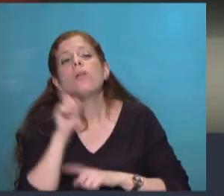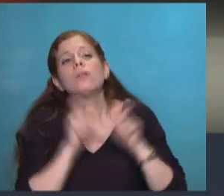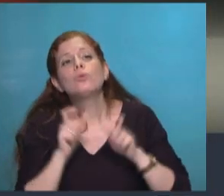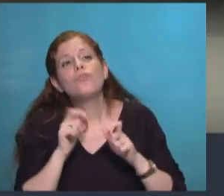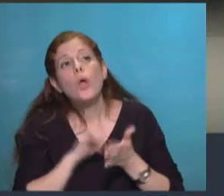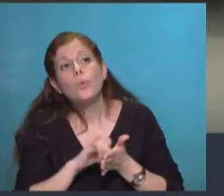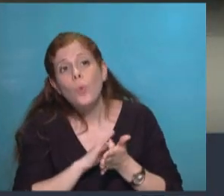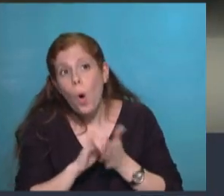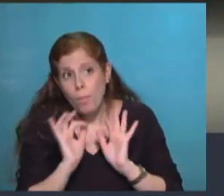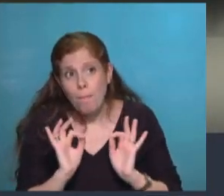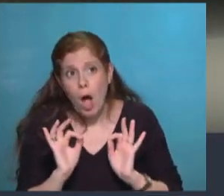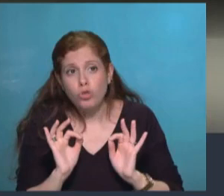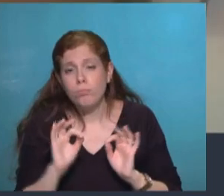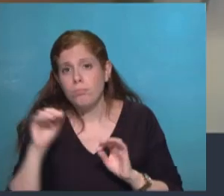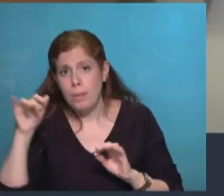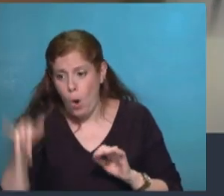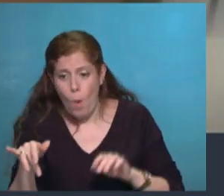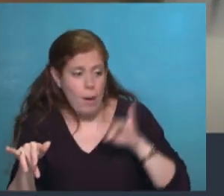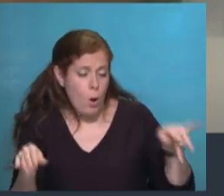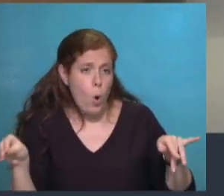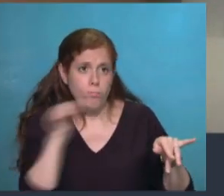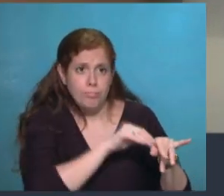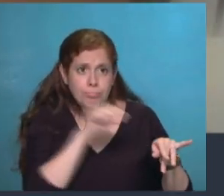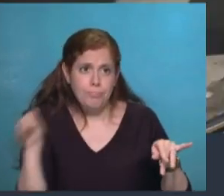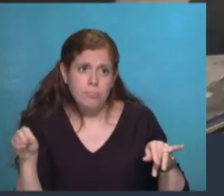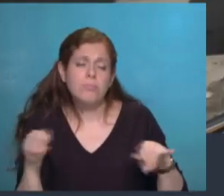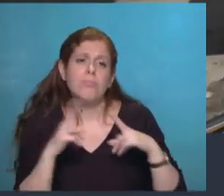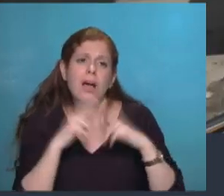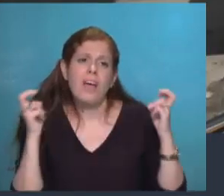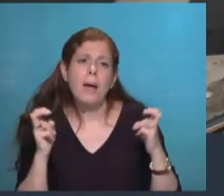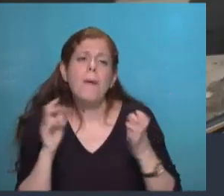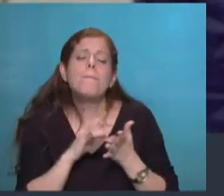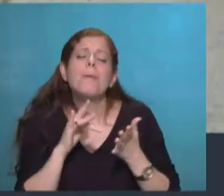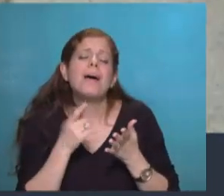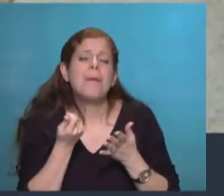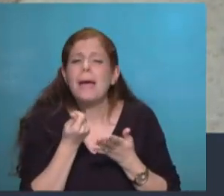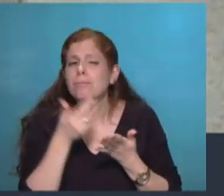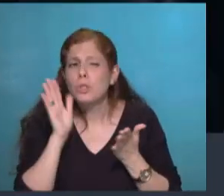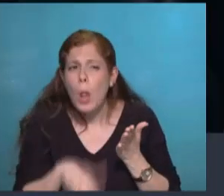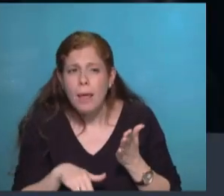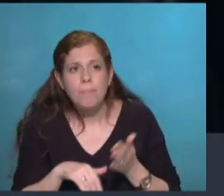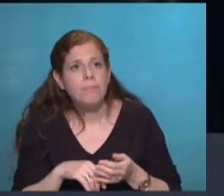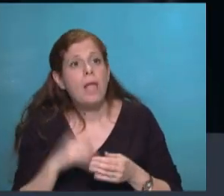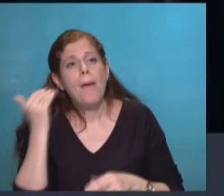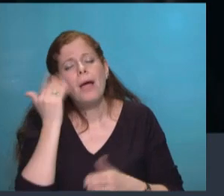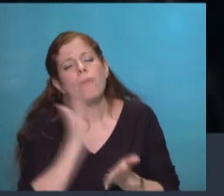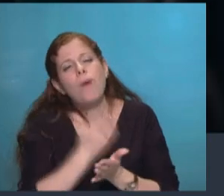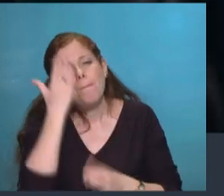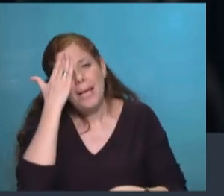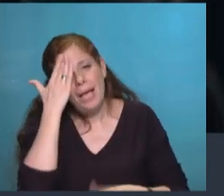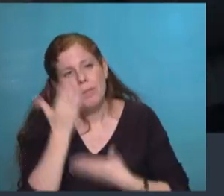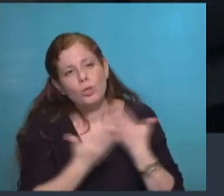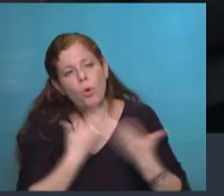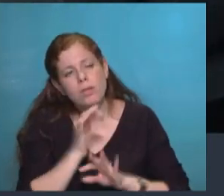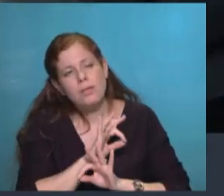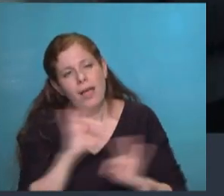יורק ממש לזוז מנקודה א' לנקודה ב' ברחבי העיר במחירים מאוד זולים. האמריקנים כבר מכירים את השירות הזה